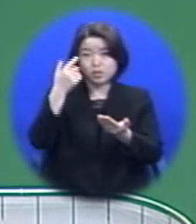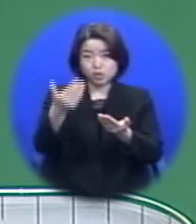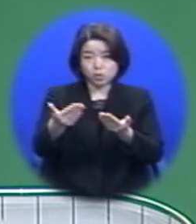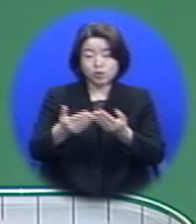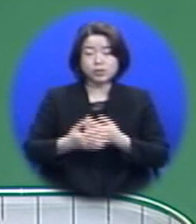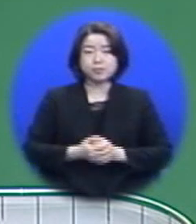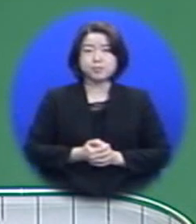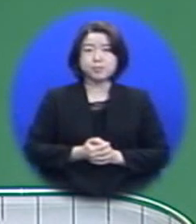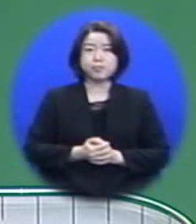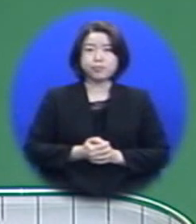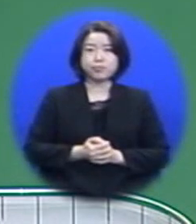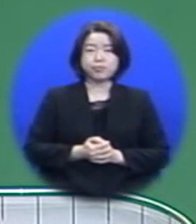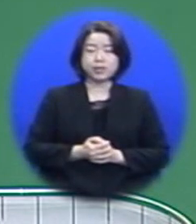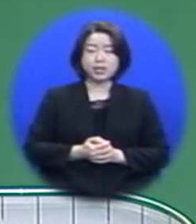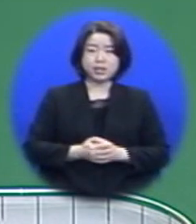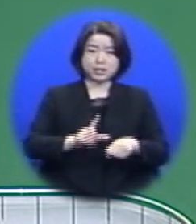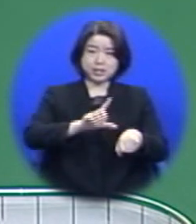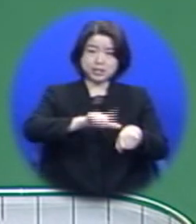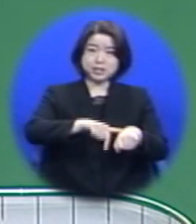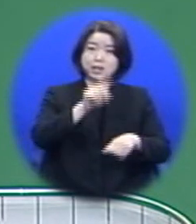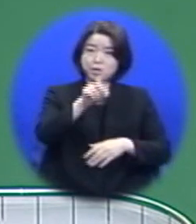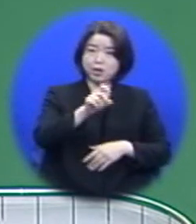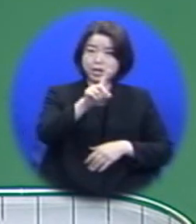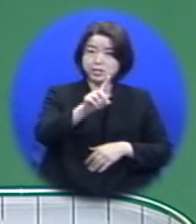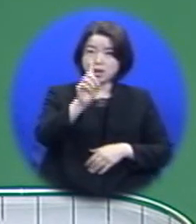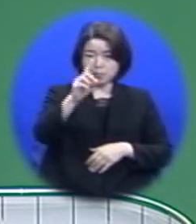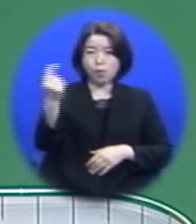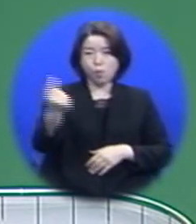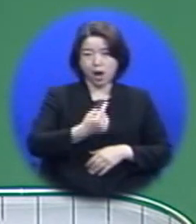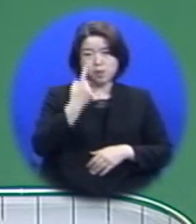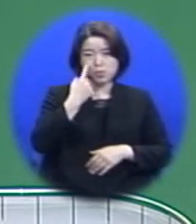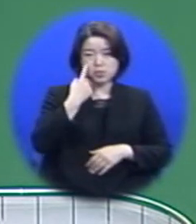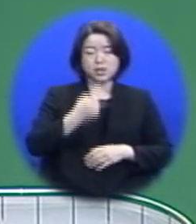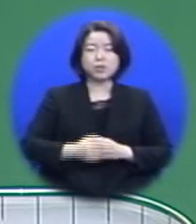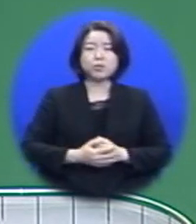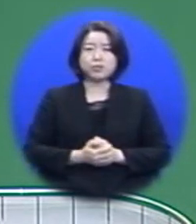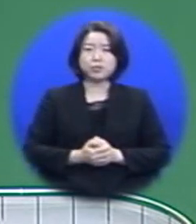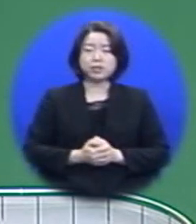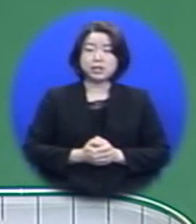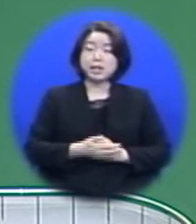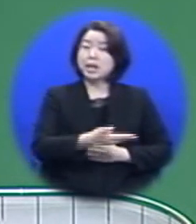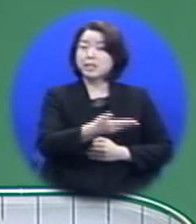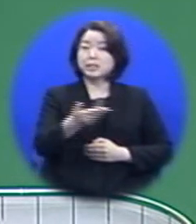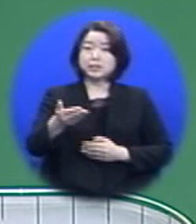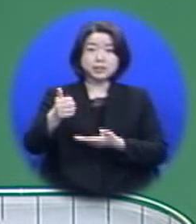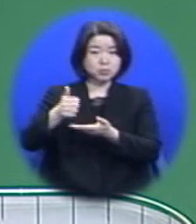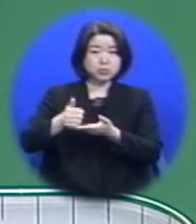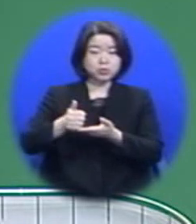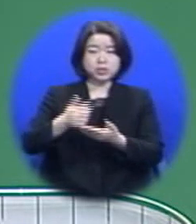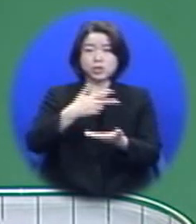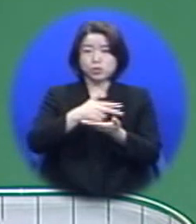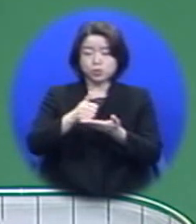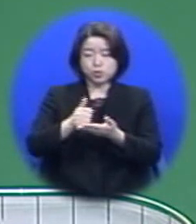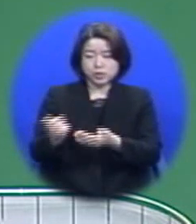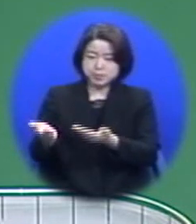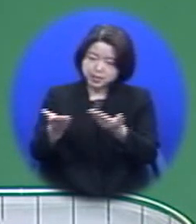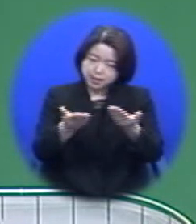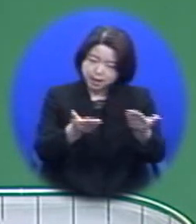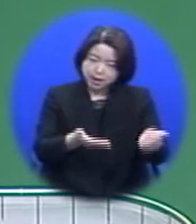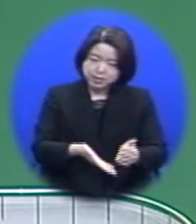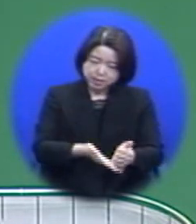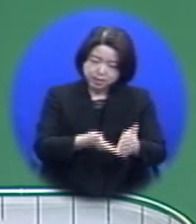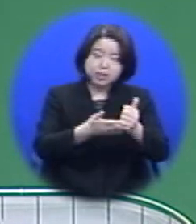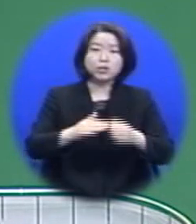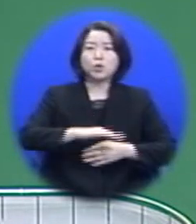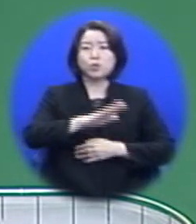아시죠 11시에 한번 와 보십시오 그분들을 주님을 대하듯이 섬기는